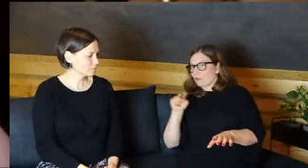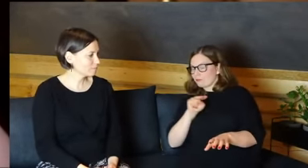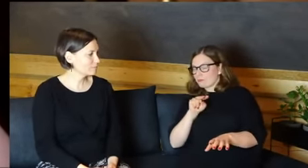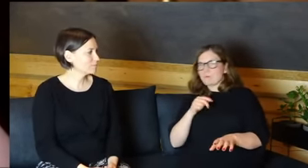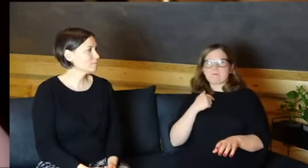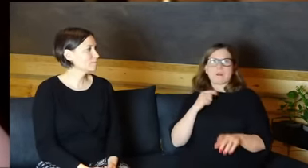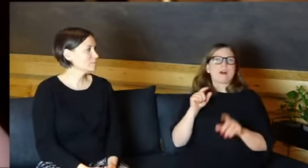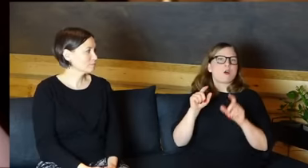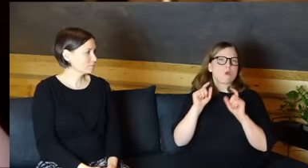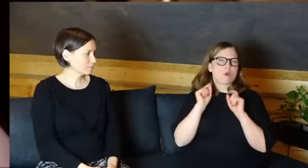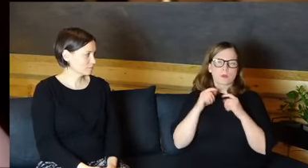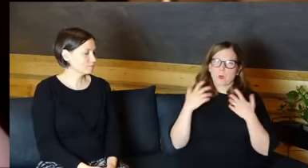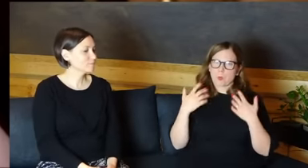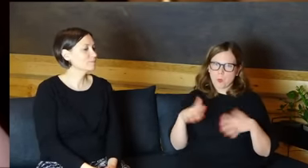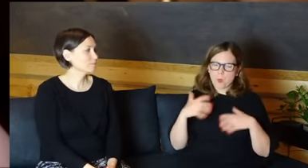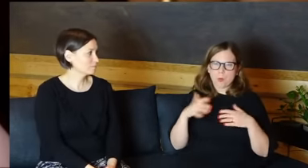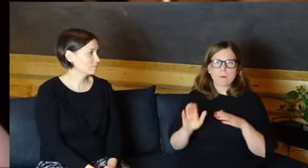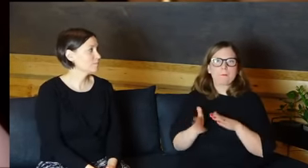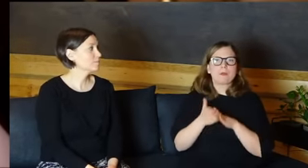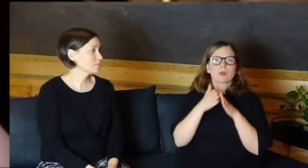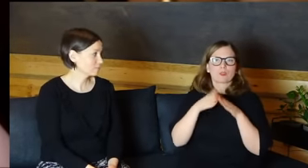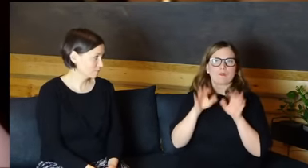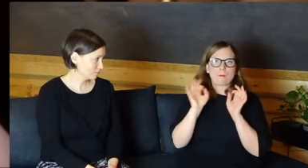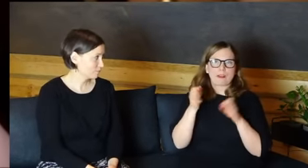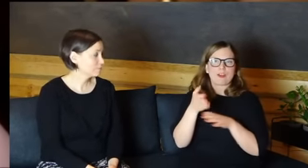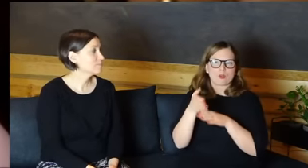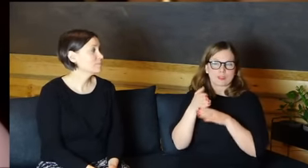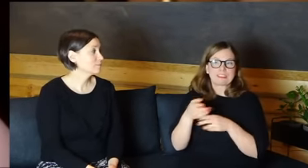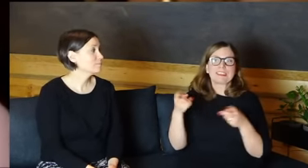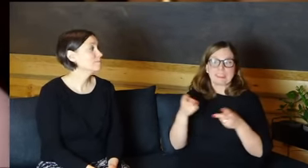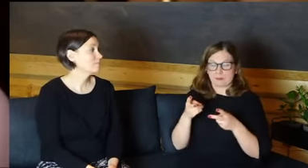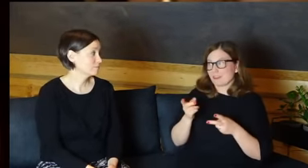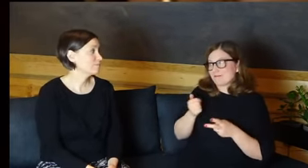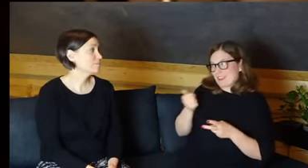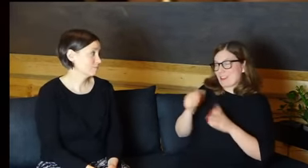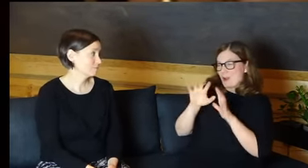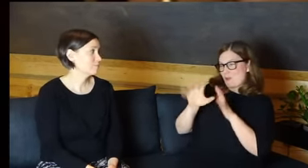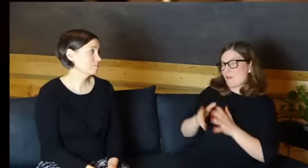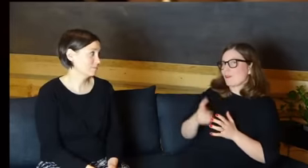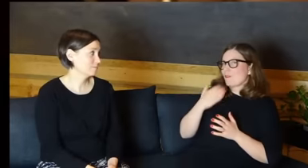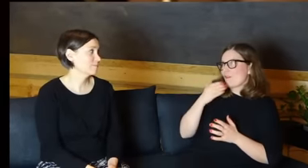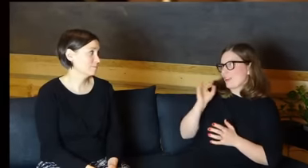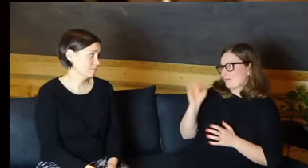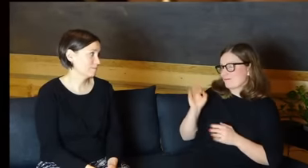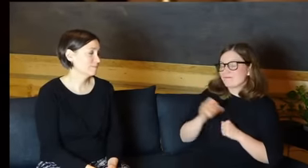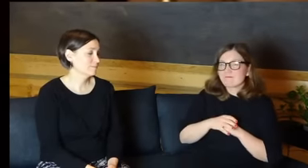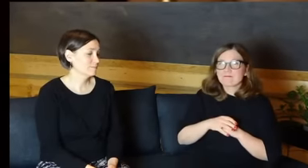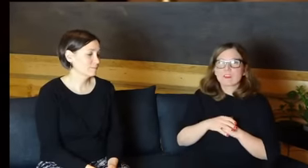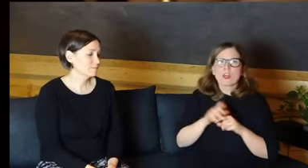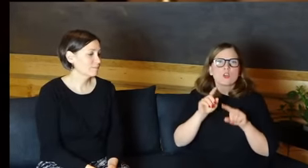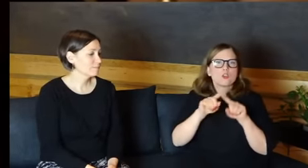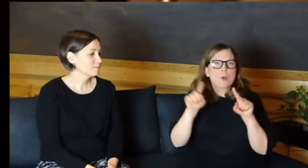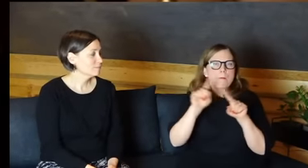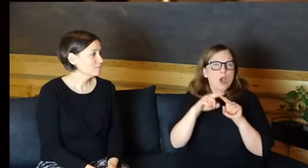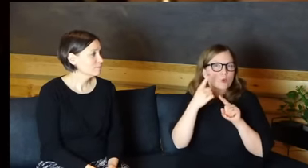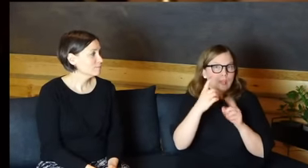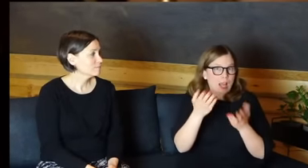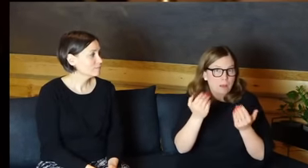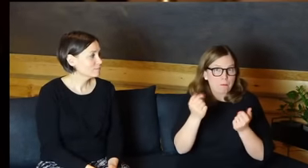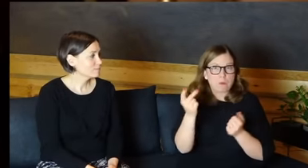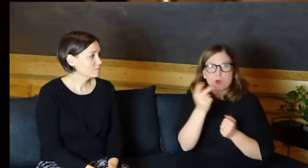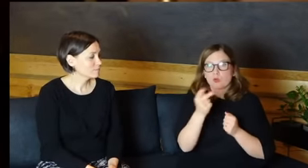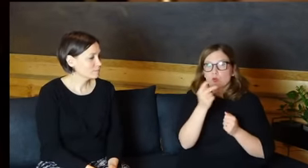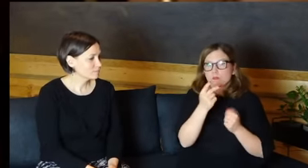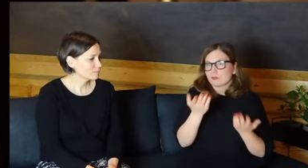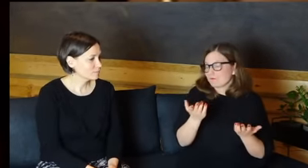tota, se nimenomaan on kyllä juurikin sellaista. No sitten semmoinen nopea, erittäin helppo kysymys, että